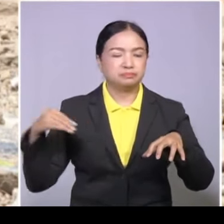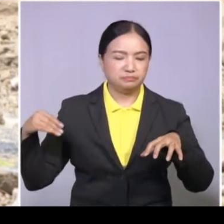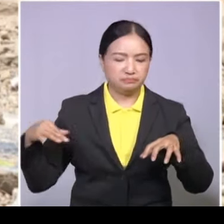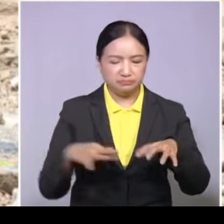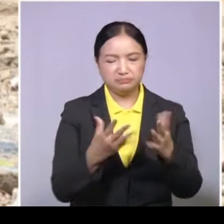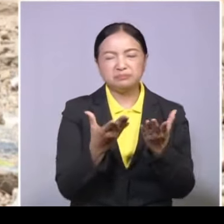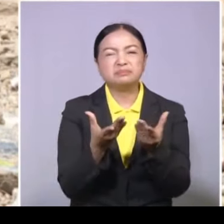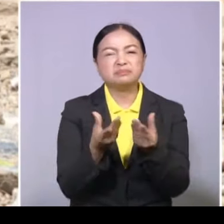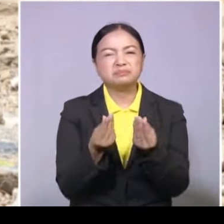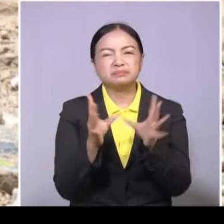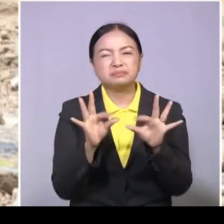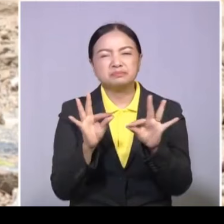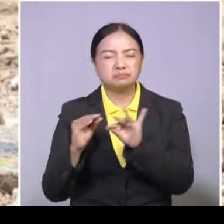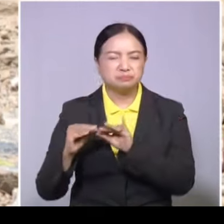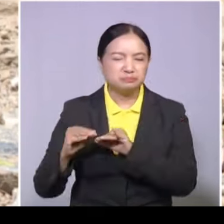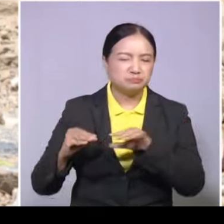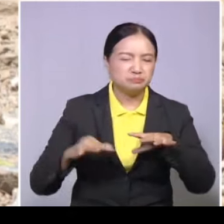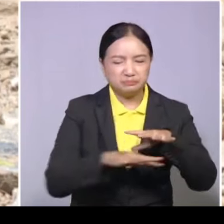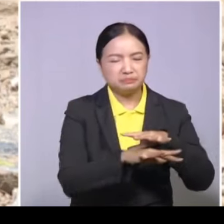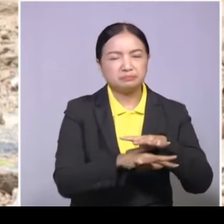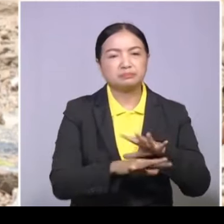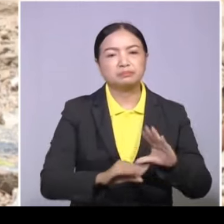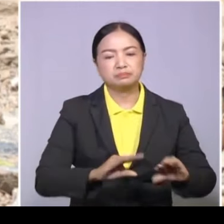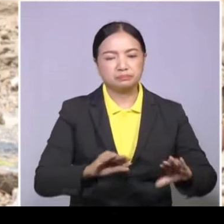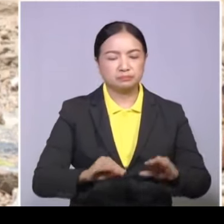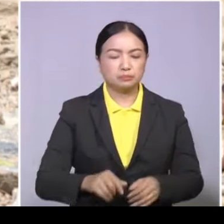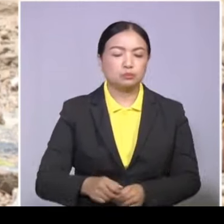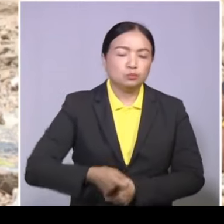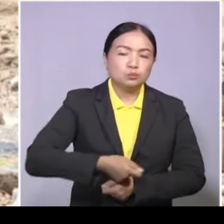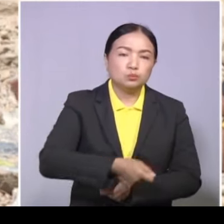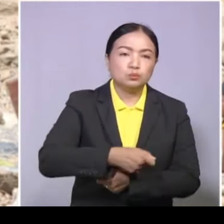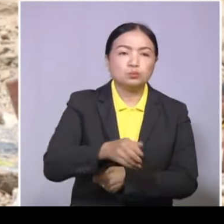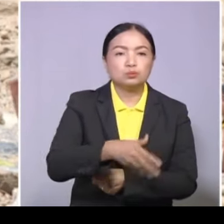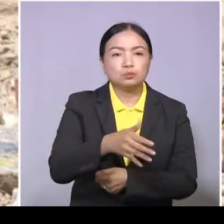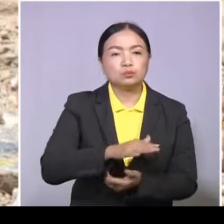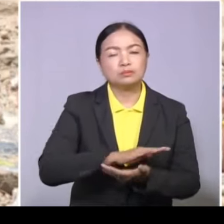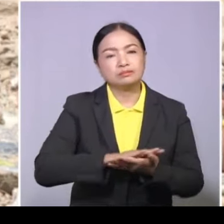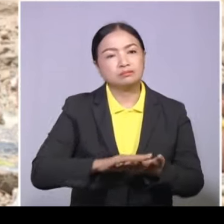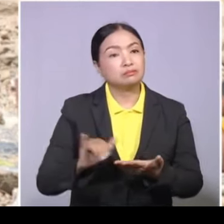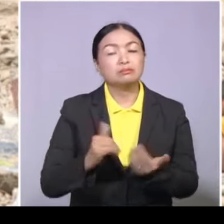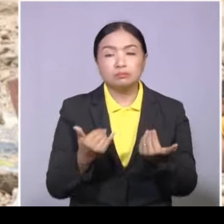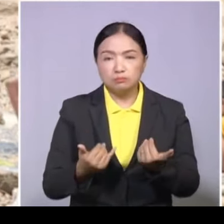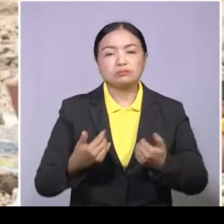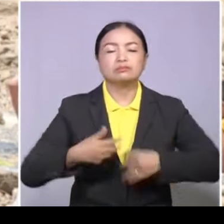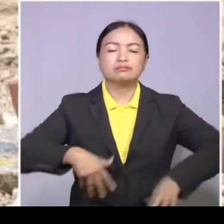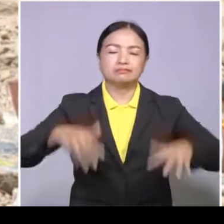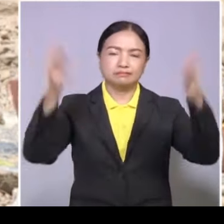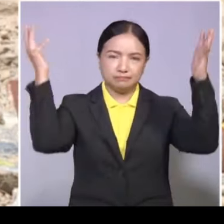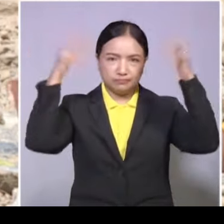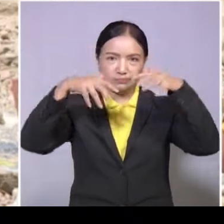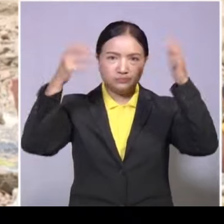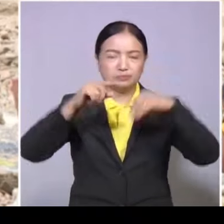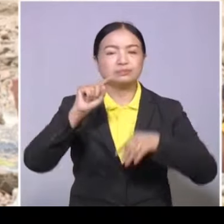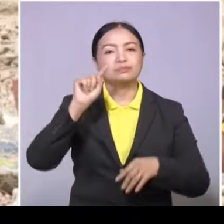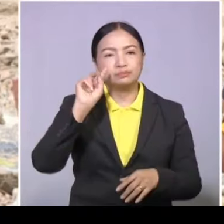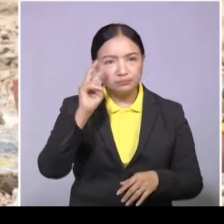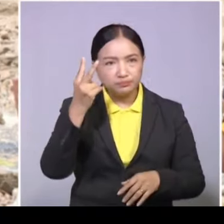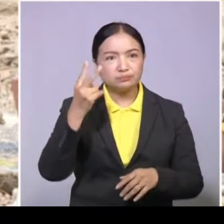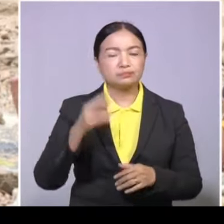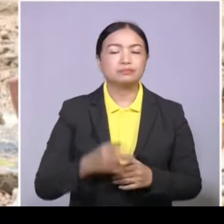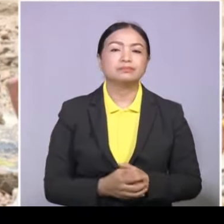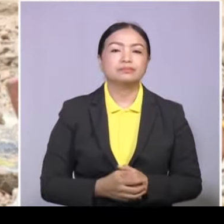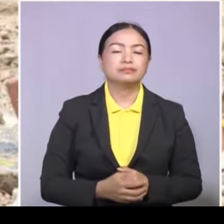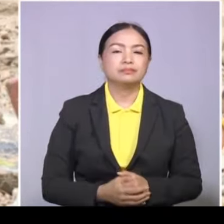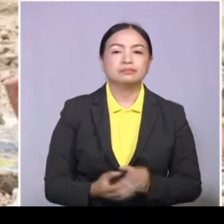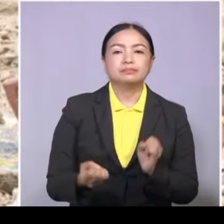าดินโคลนต่างๆเข้ามาในบ้านด้วยค่ะยังไม่ทันทำความสะอาดเสร็จสิ้นดีวันนี้ภูเก็ตฝนตกลงมาซ้ำอีกแล้วค่ะเหมือนกับว่ามาซ้ำร